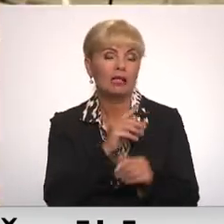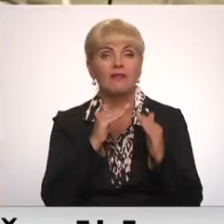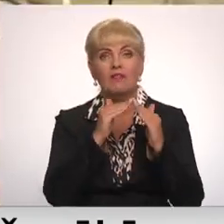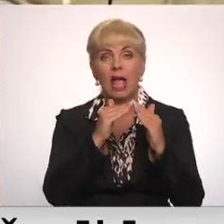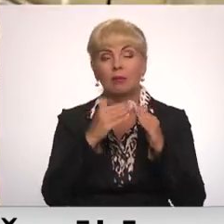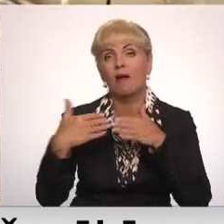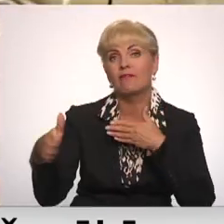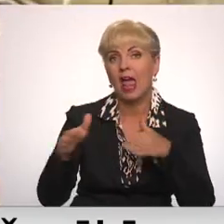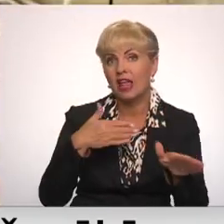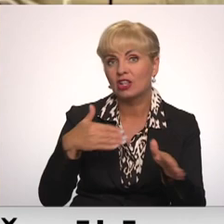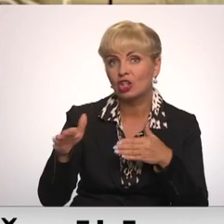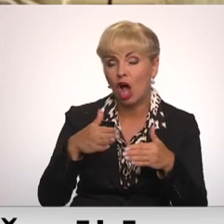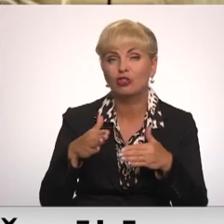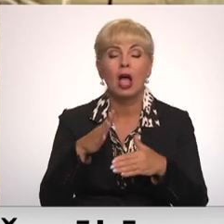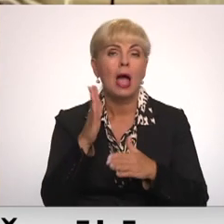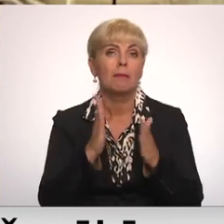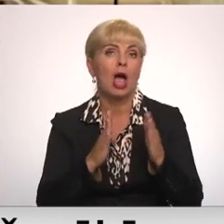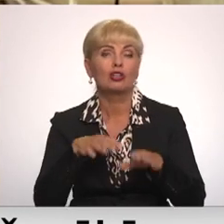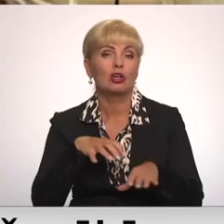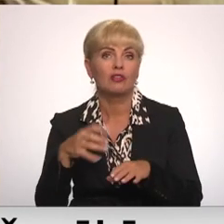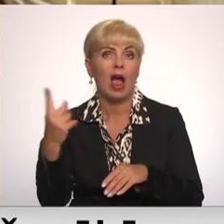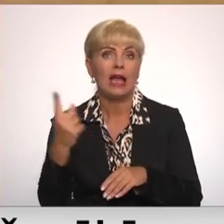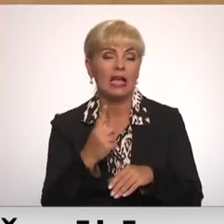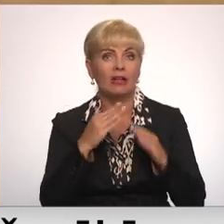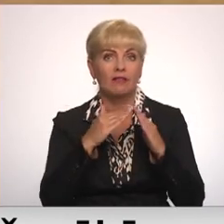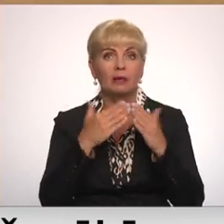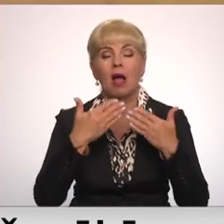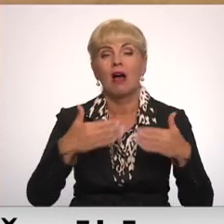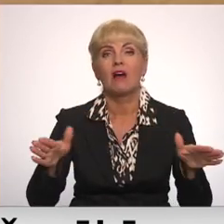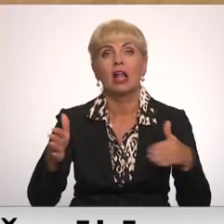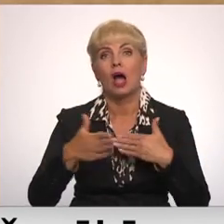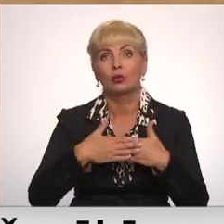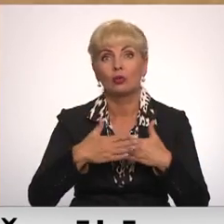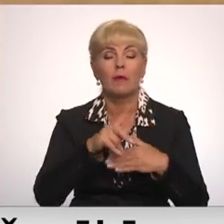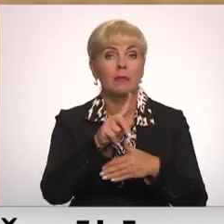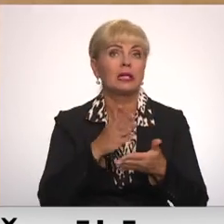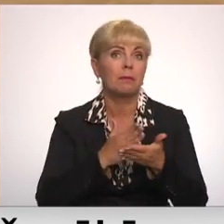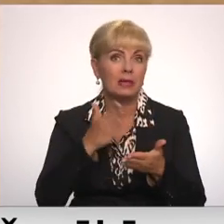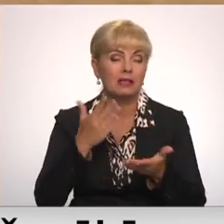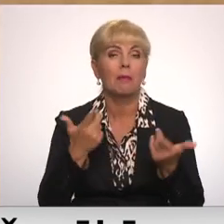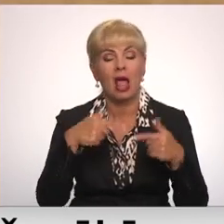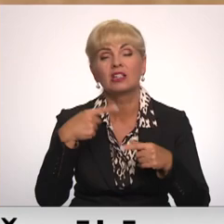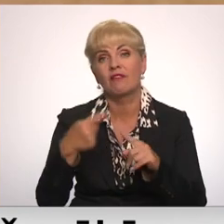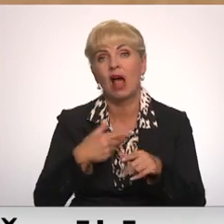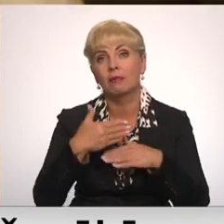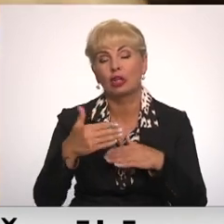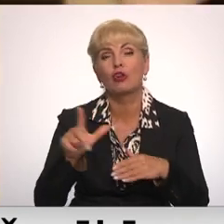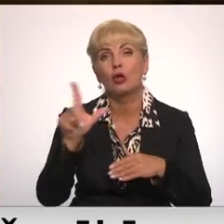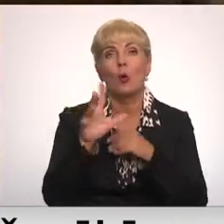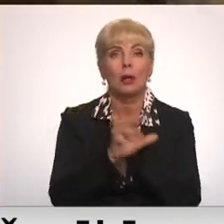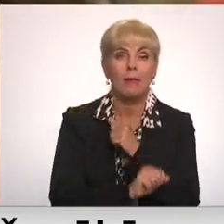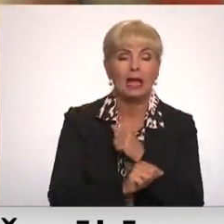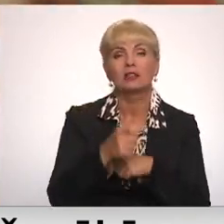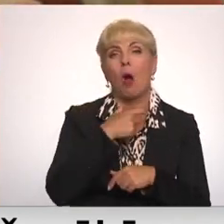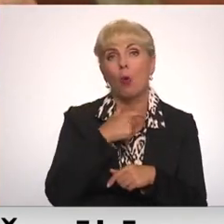vēdināšanu. Bijuši gadījumi, kad meža zvērs vienkārši ienāk fermā pa atvērtām durvīm. Bet pats bīstamākais laiks vēl ir priekšā – jūlija beigas un